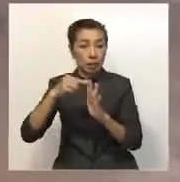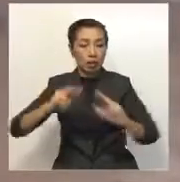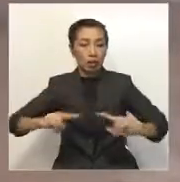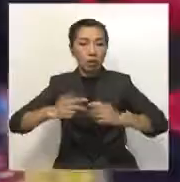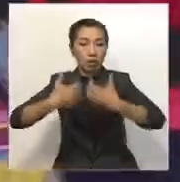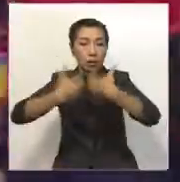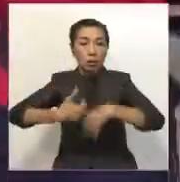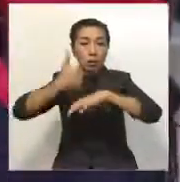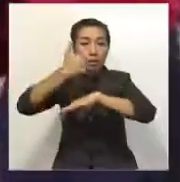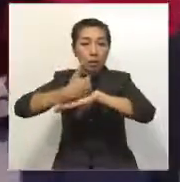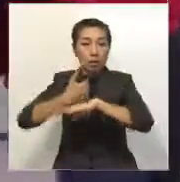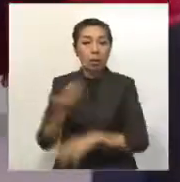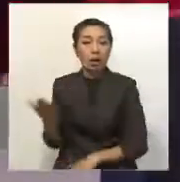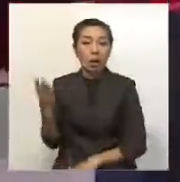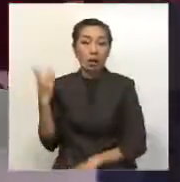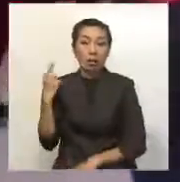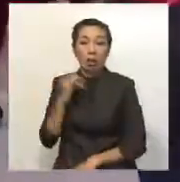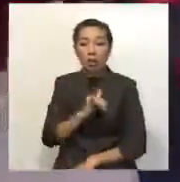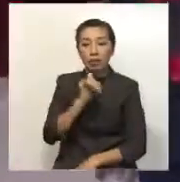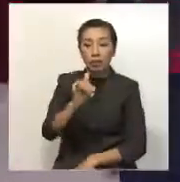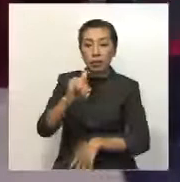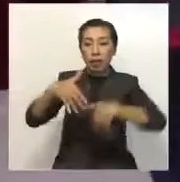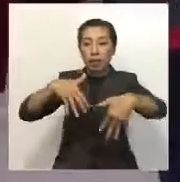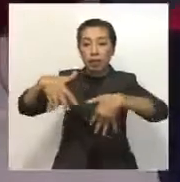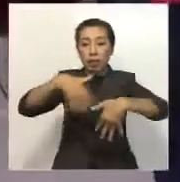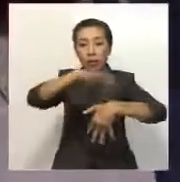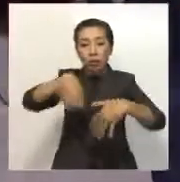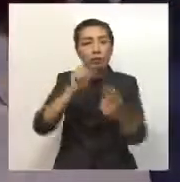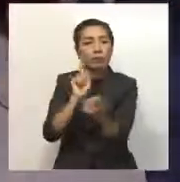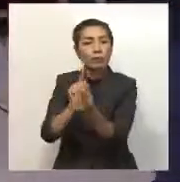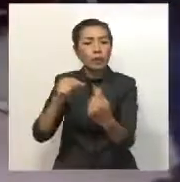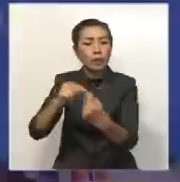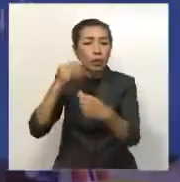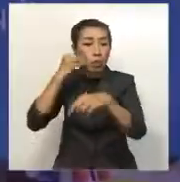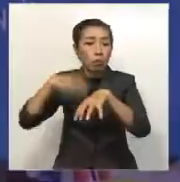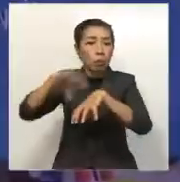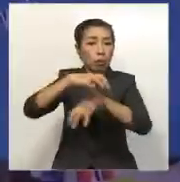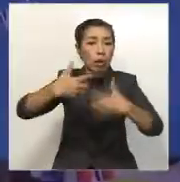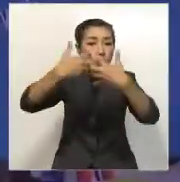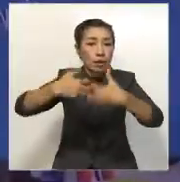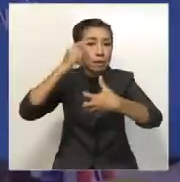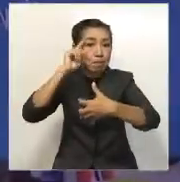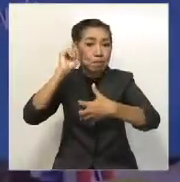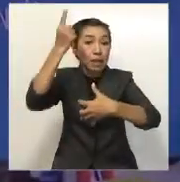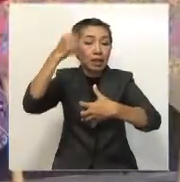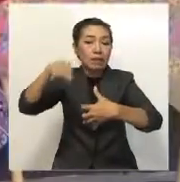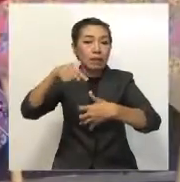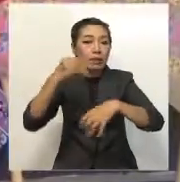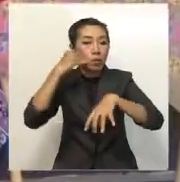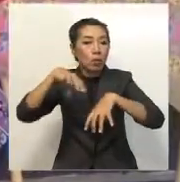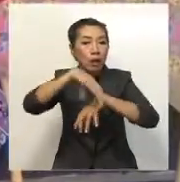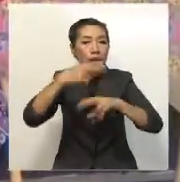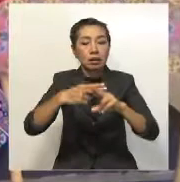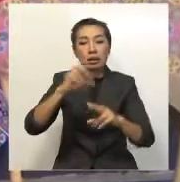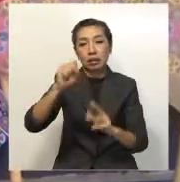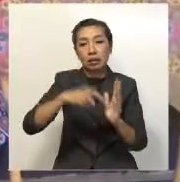ระทงอุสาหกรมค่ะนิ้เมื่ว่าไปพบปราชาชนผู้ประกอบการหมู่บานอุสาหกรรมส้างสันที่บ้านสันติี